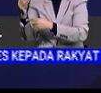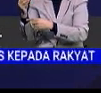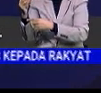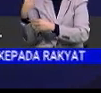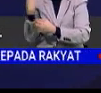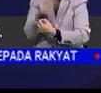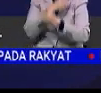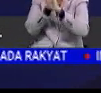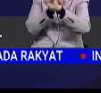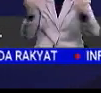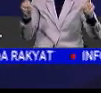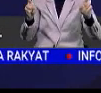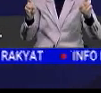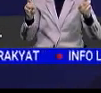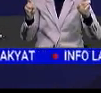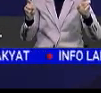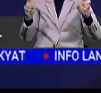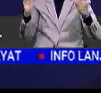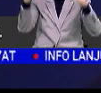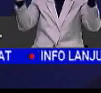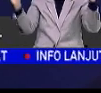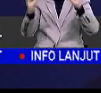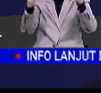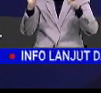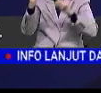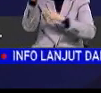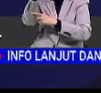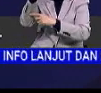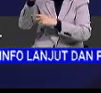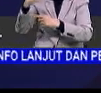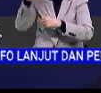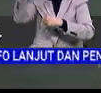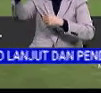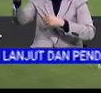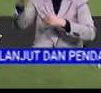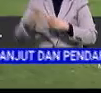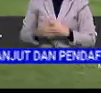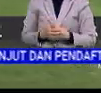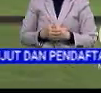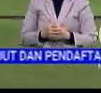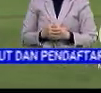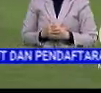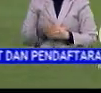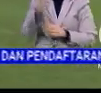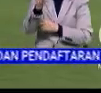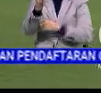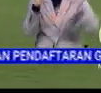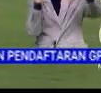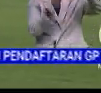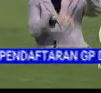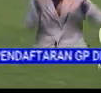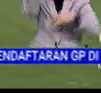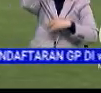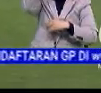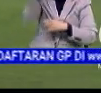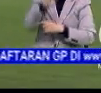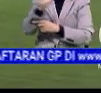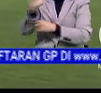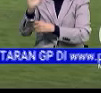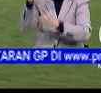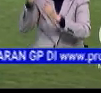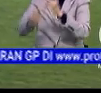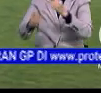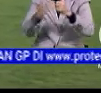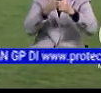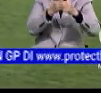and then we will be ready on Tuesday for the next strong opponent. 2 gol Selangor FC dijaringkan pada babak